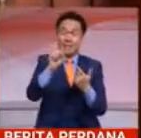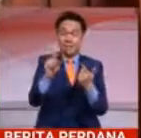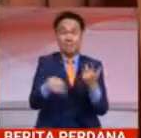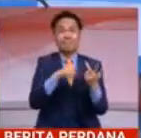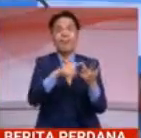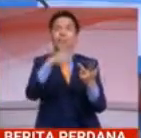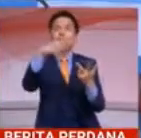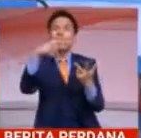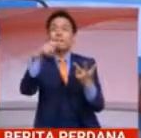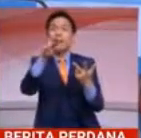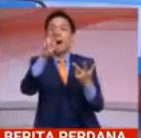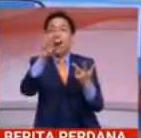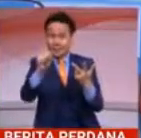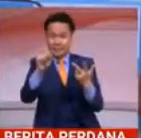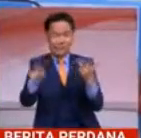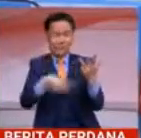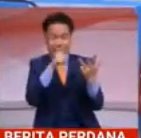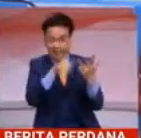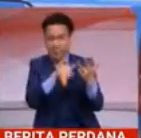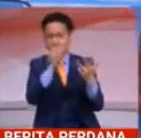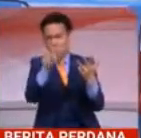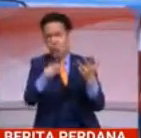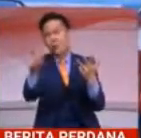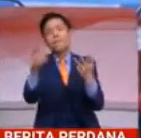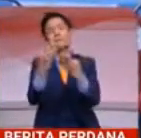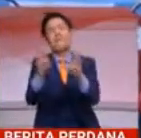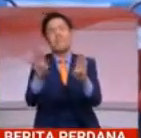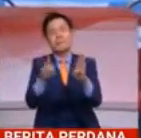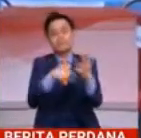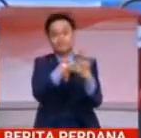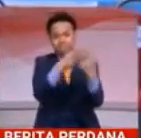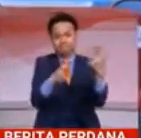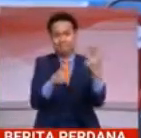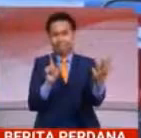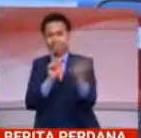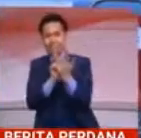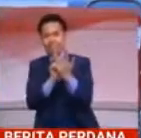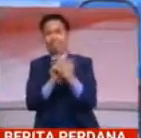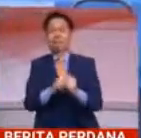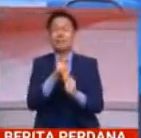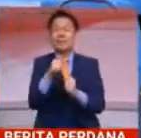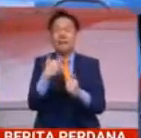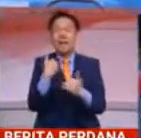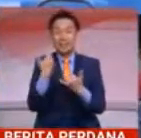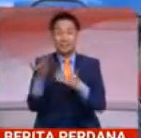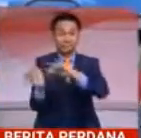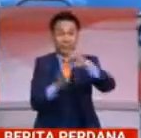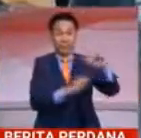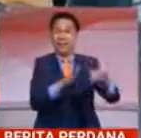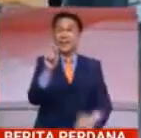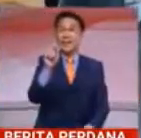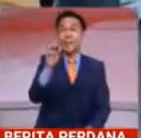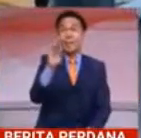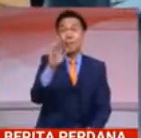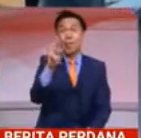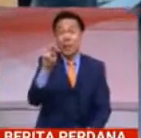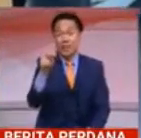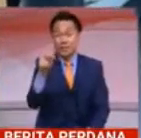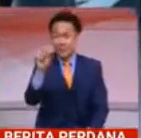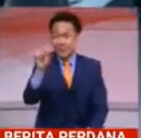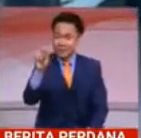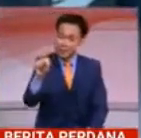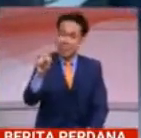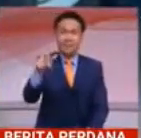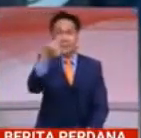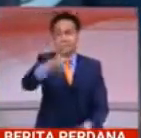Sabah, PPRS dan seorang calon bebas. Dun N39 Tambunan pula menyaksikan Presiden STAR Datuk